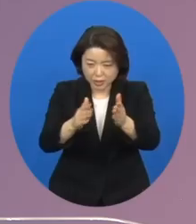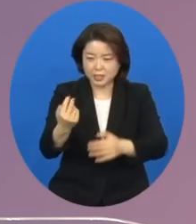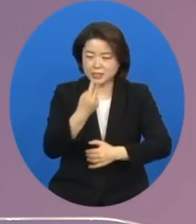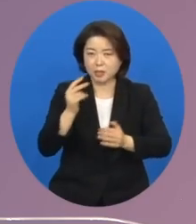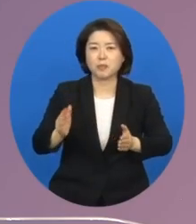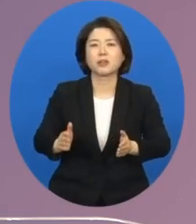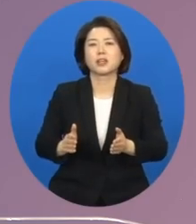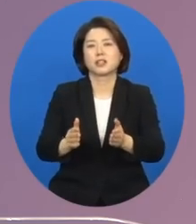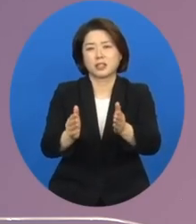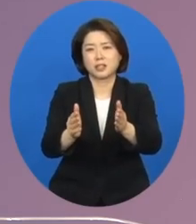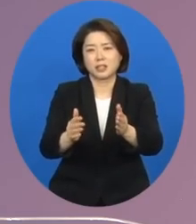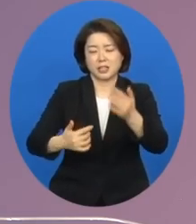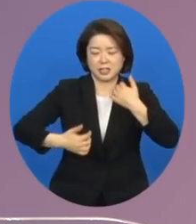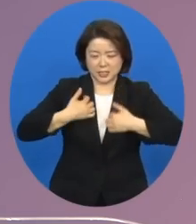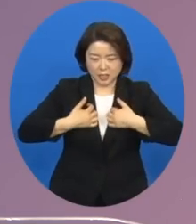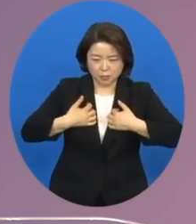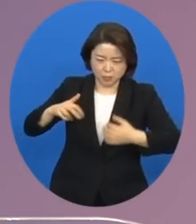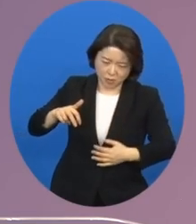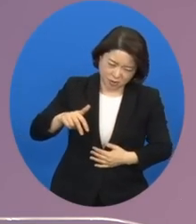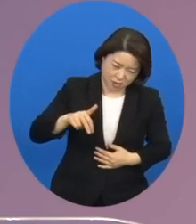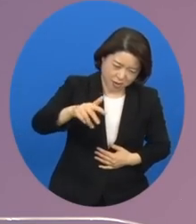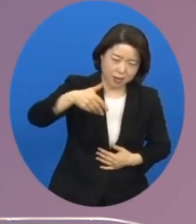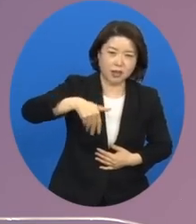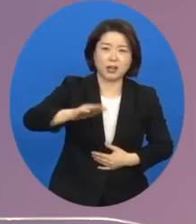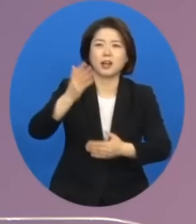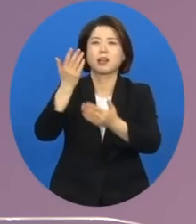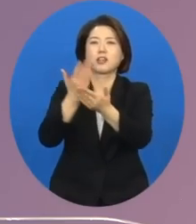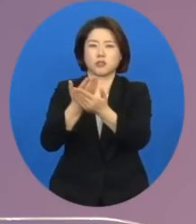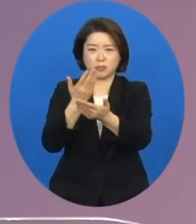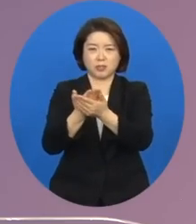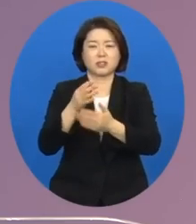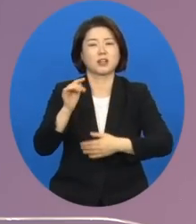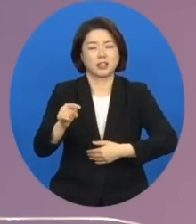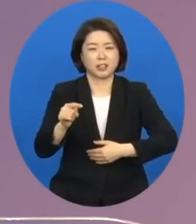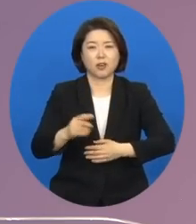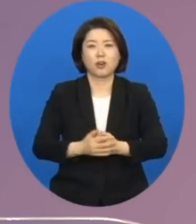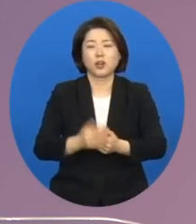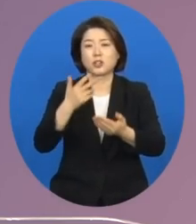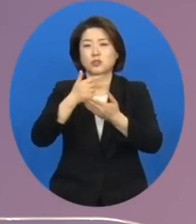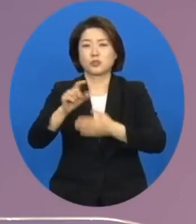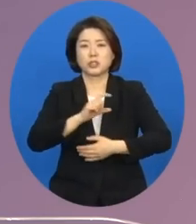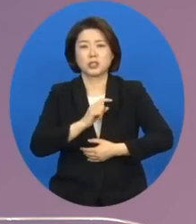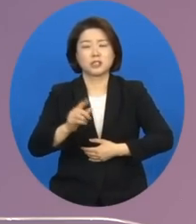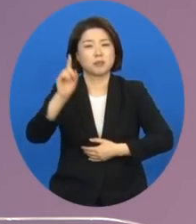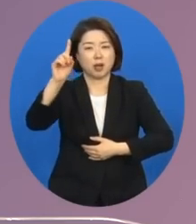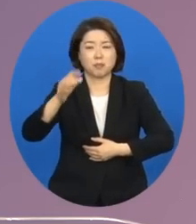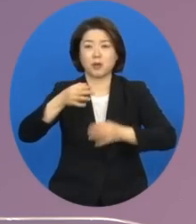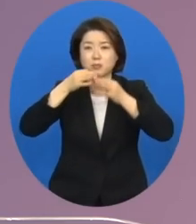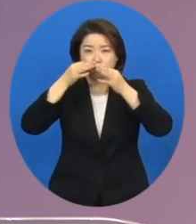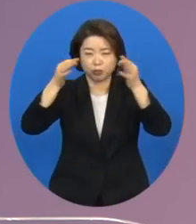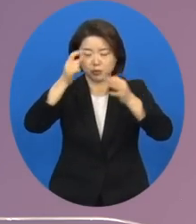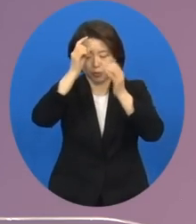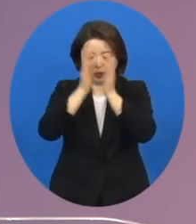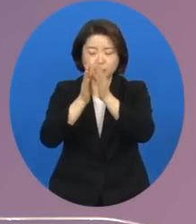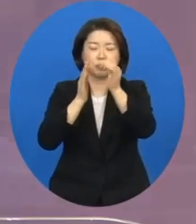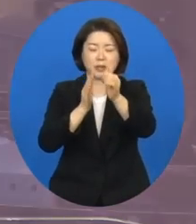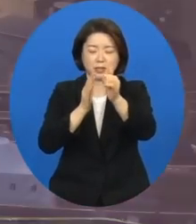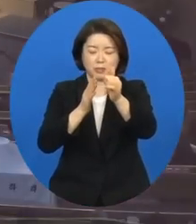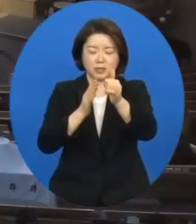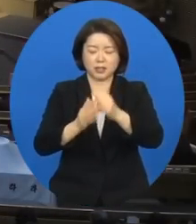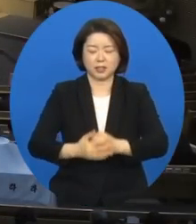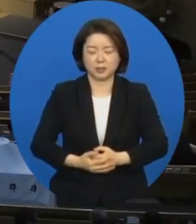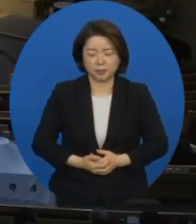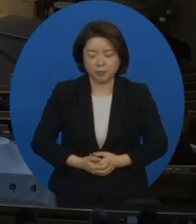생명의 길 기쁨으로 걸어가게 하여 주옵소서 우리가 주의 이름 한번 부르고 기도하겠습니다 주여